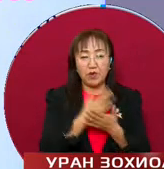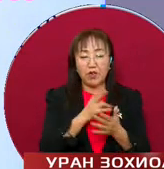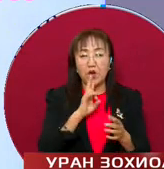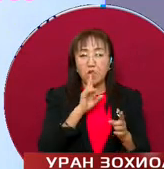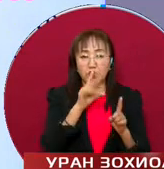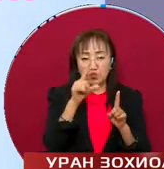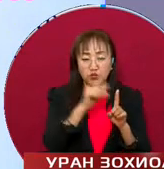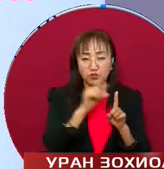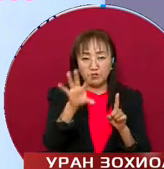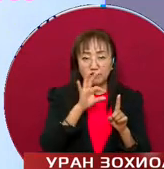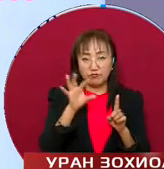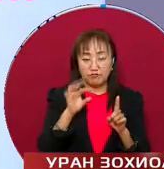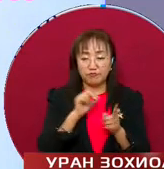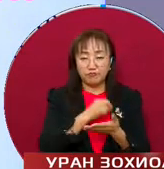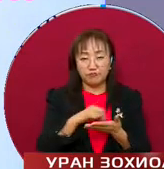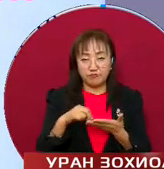нь тэмдэглэчих хүүхдүүдэ.